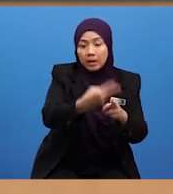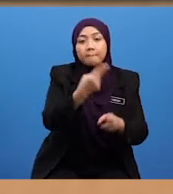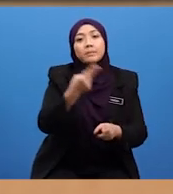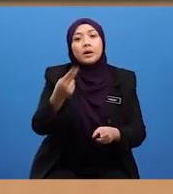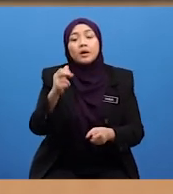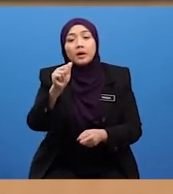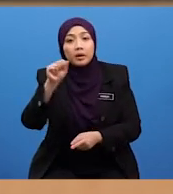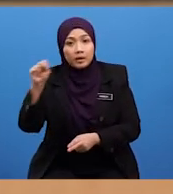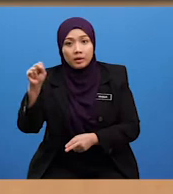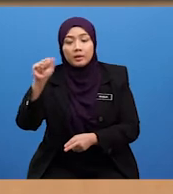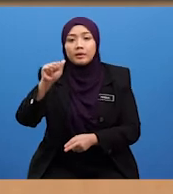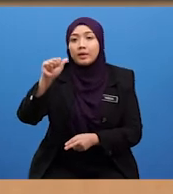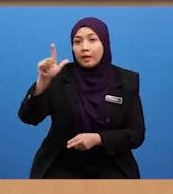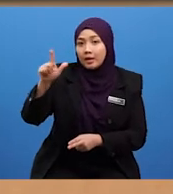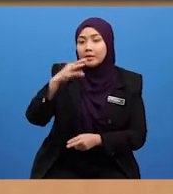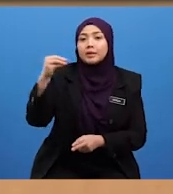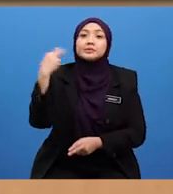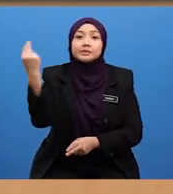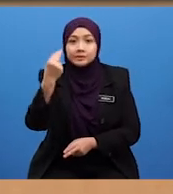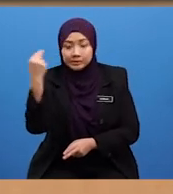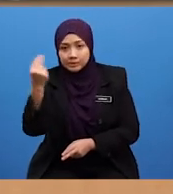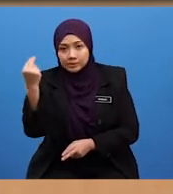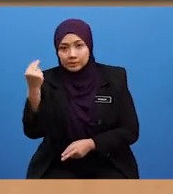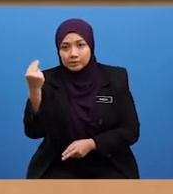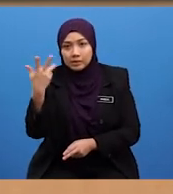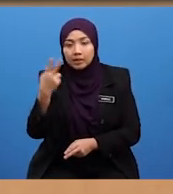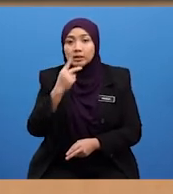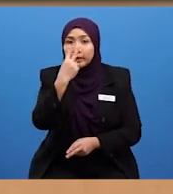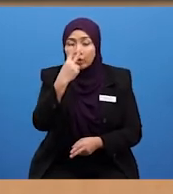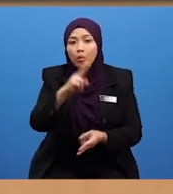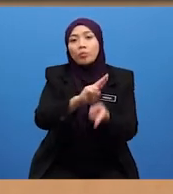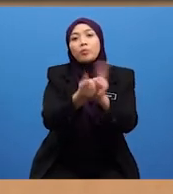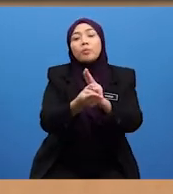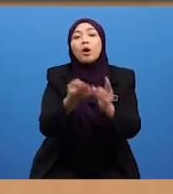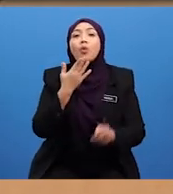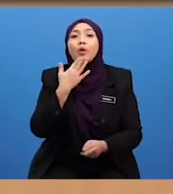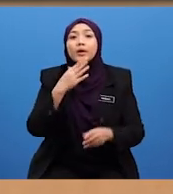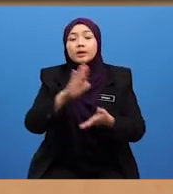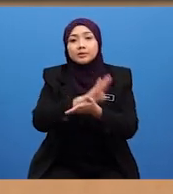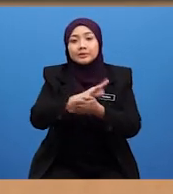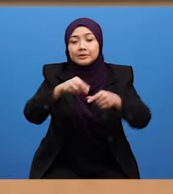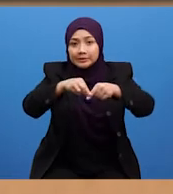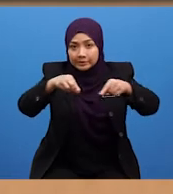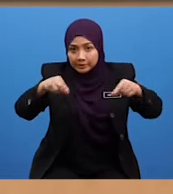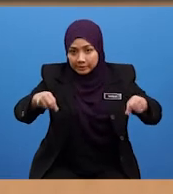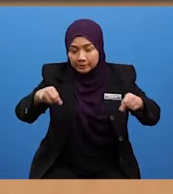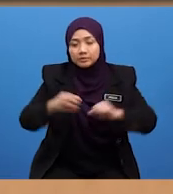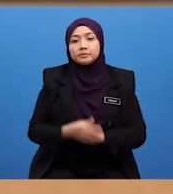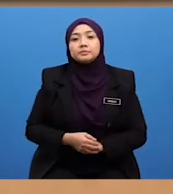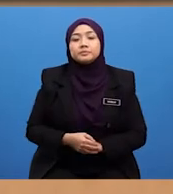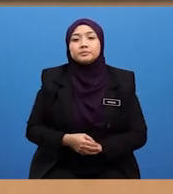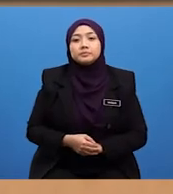berasid, beralkali dan neutral berasaskan perubahan warna kertas litmus.